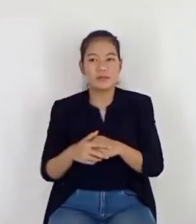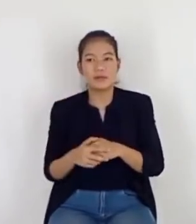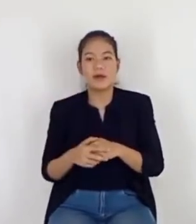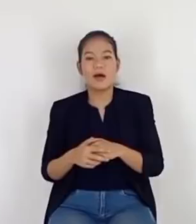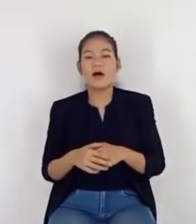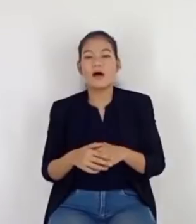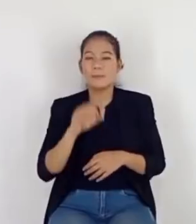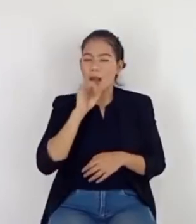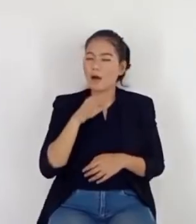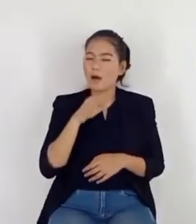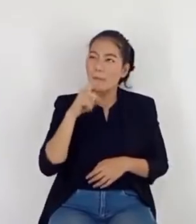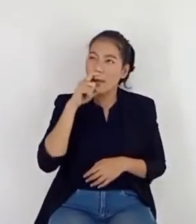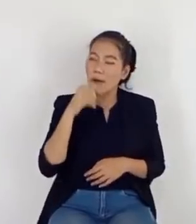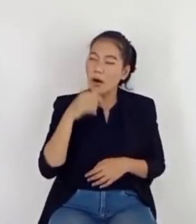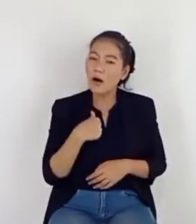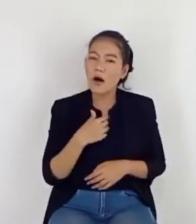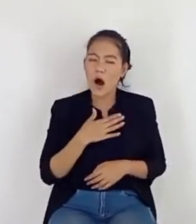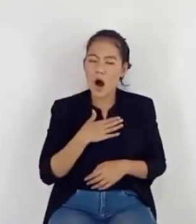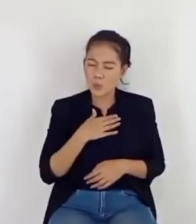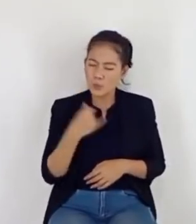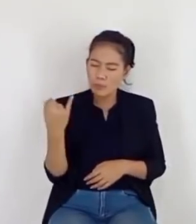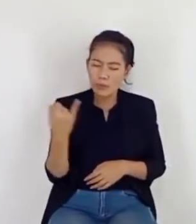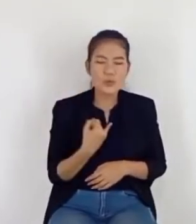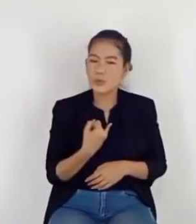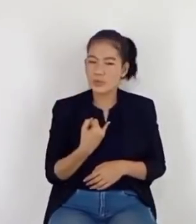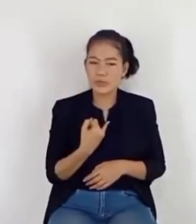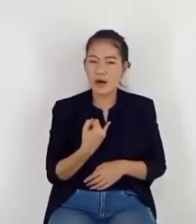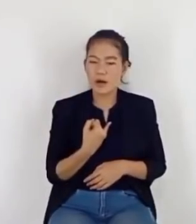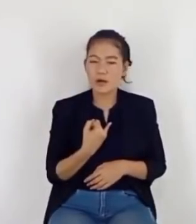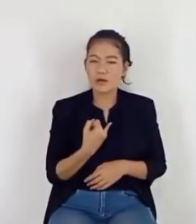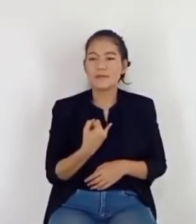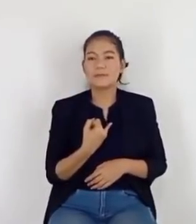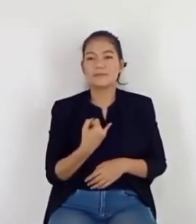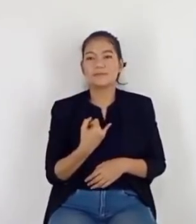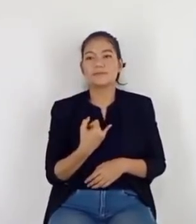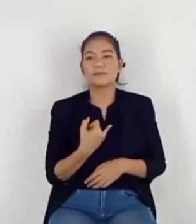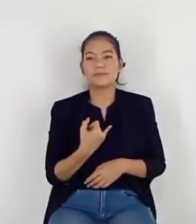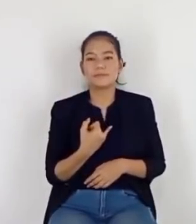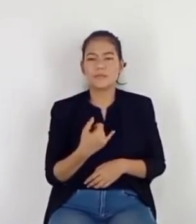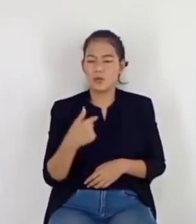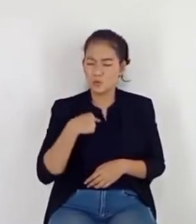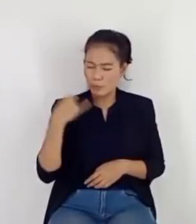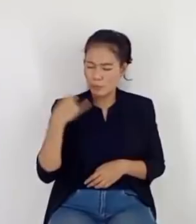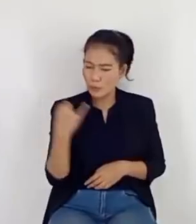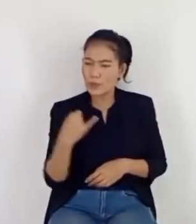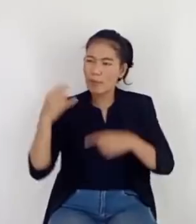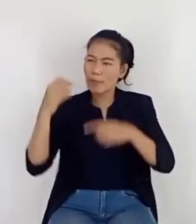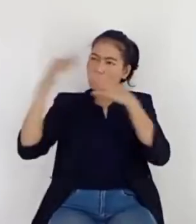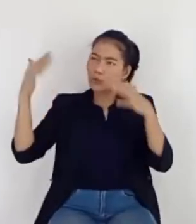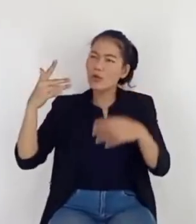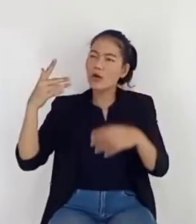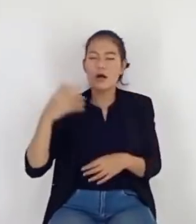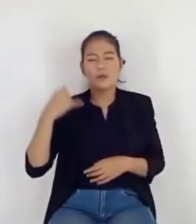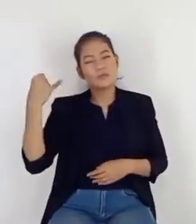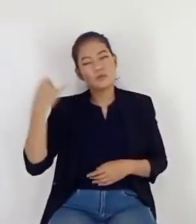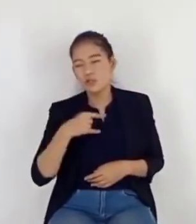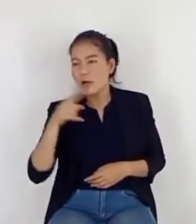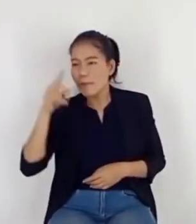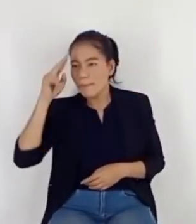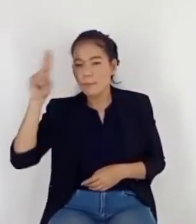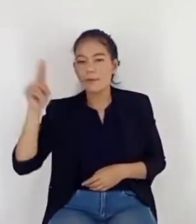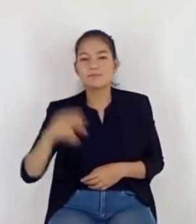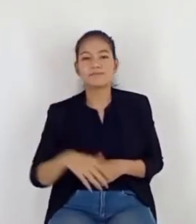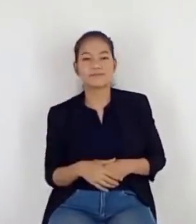Bapa, aku telah berdosa terhadap surga dan terhadap Bapa. Utusan